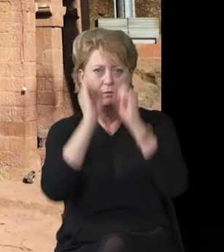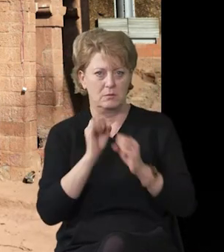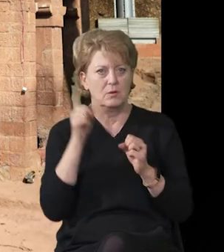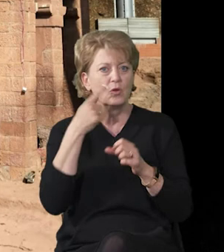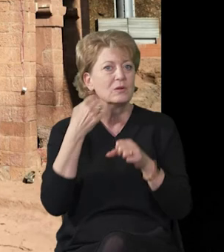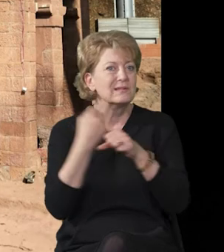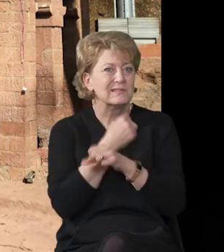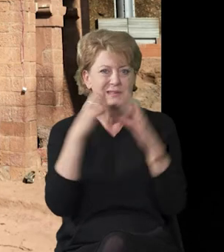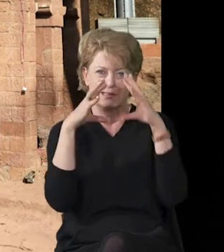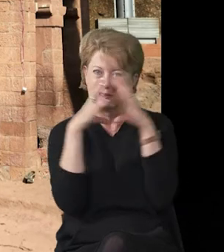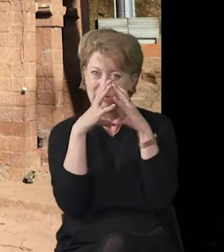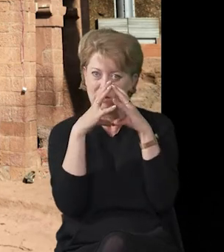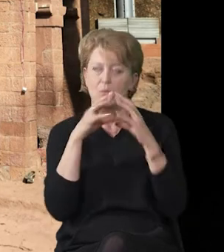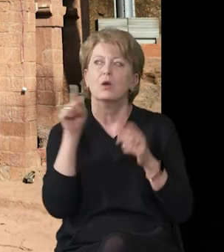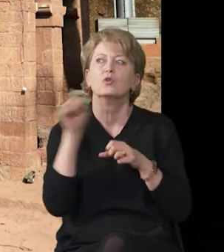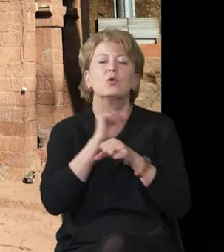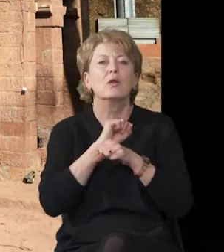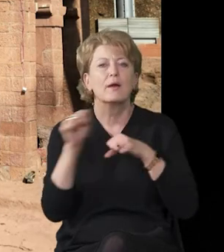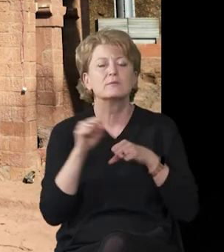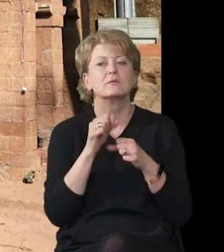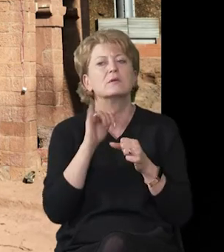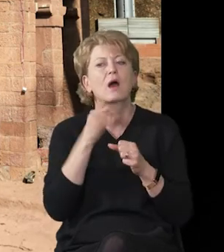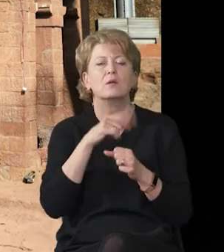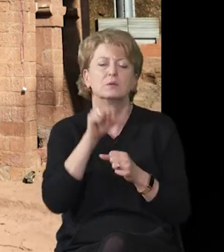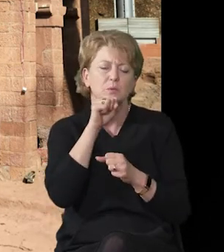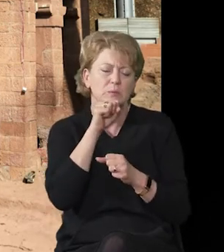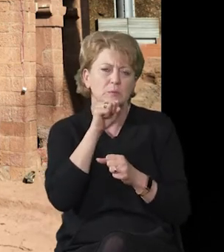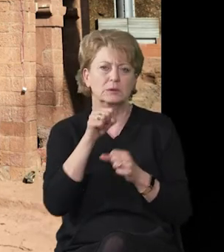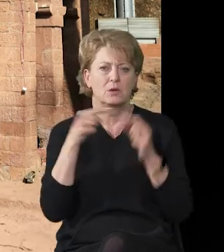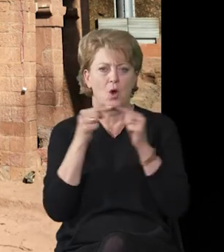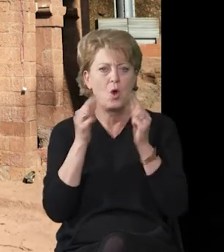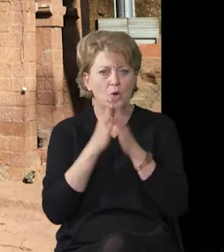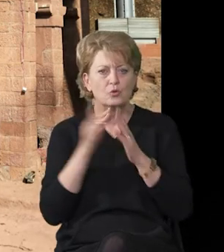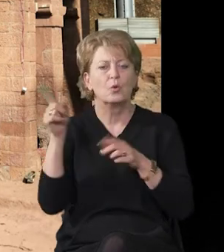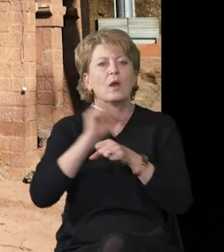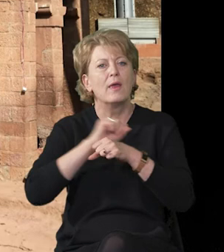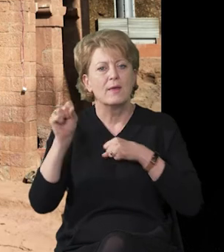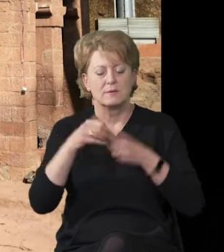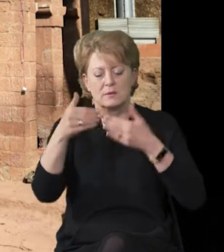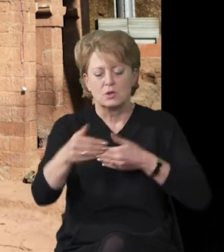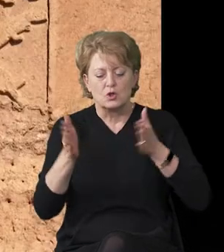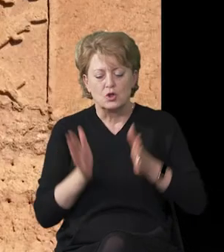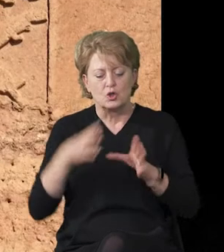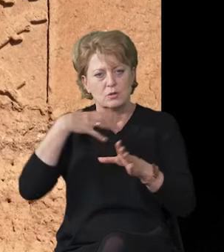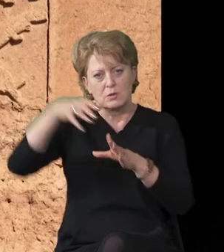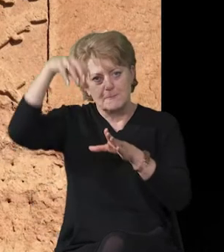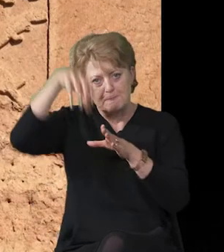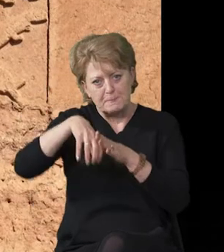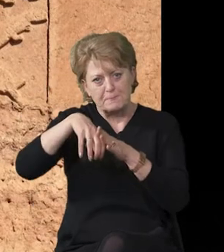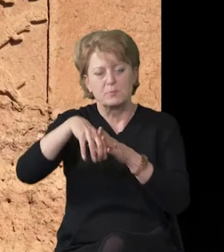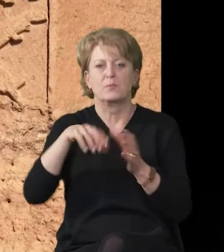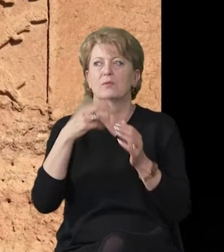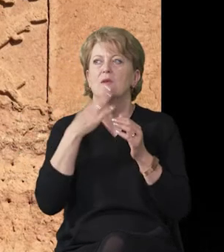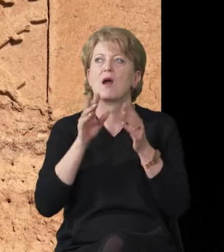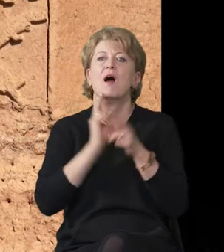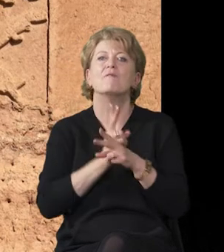ponoć ulubiony kościół Lalibeli, w którym podobno do dziś przechowywana jest skrzynia z jego rzeczami, Bet Mariam. Nad wejściem